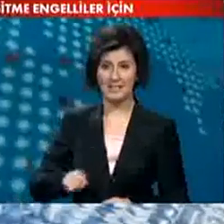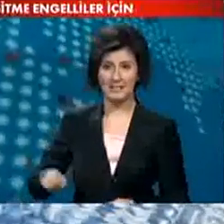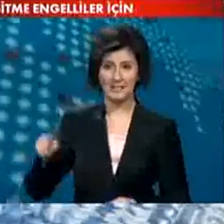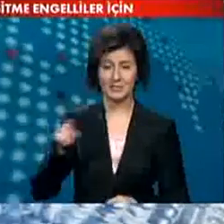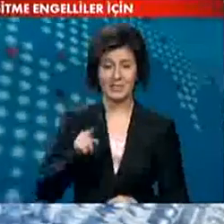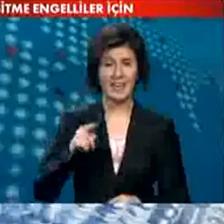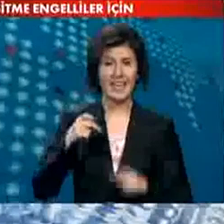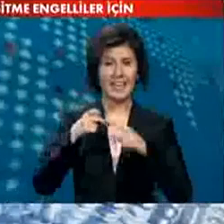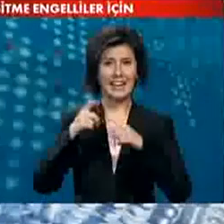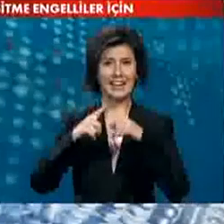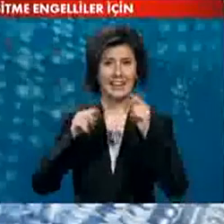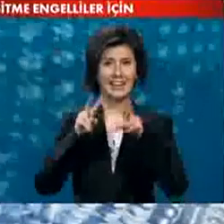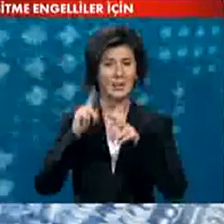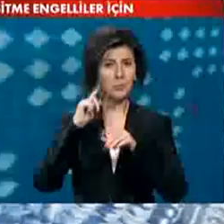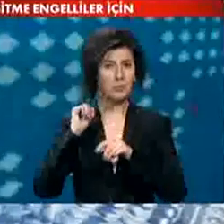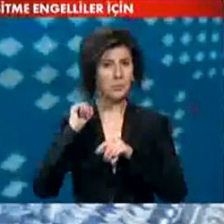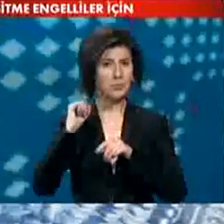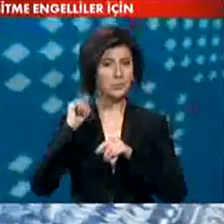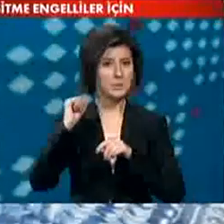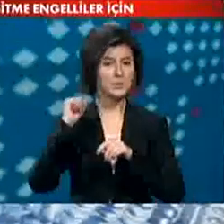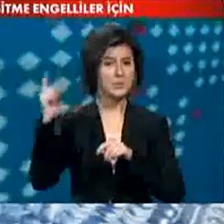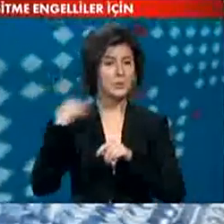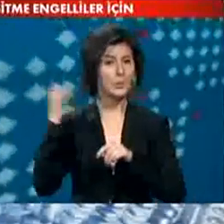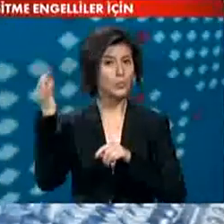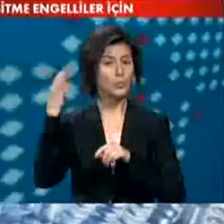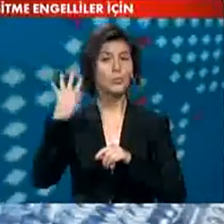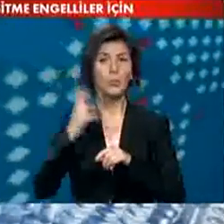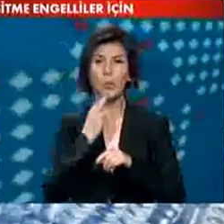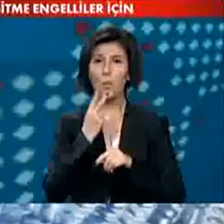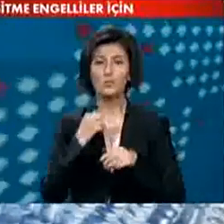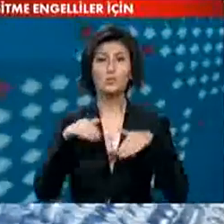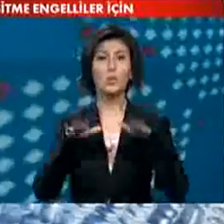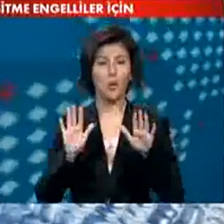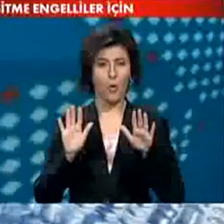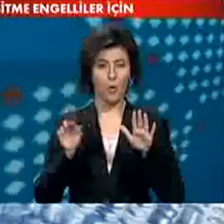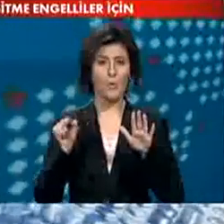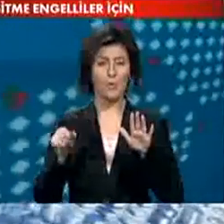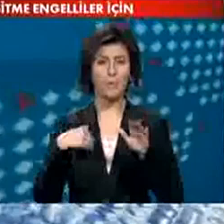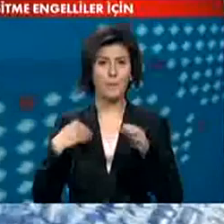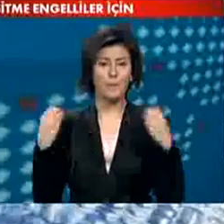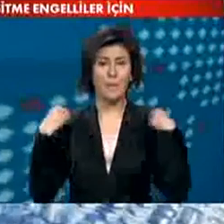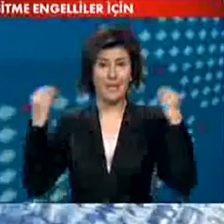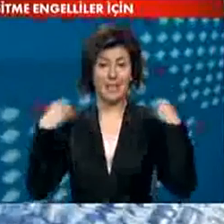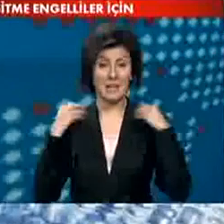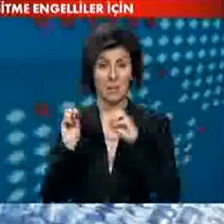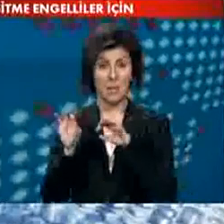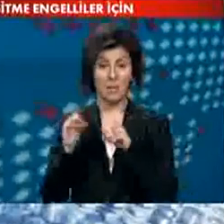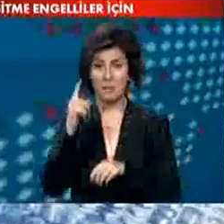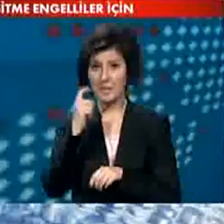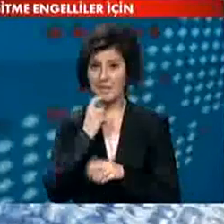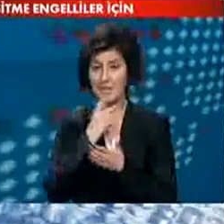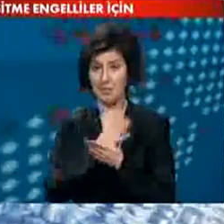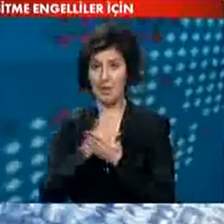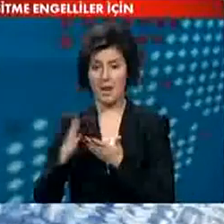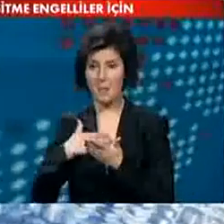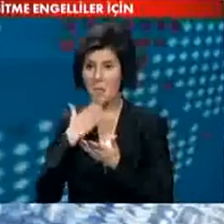Haliyle ritim duyguları yok. Kulakları duymuyor, konuşamıyorlar. Ben beden eğitimi öğretmeniyim okulda. Bir yıldır beraberiz